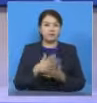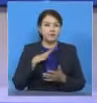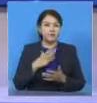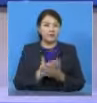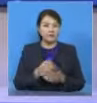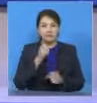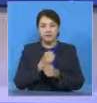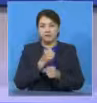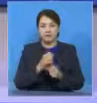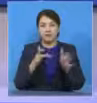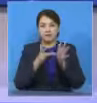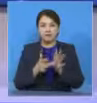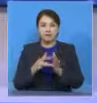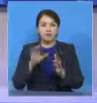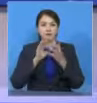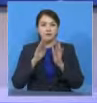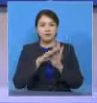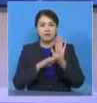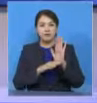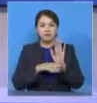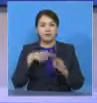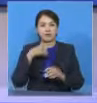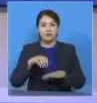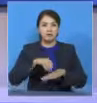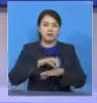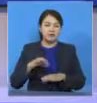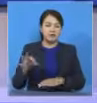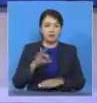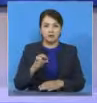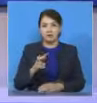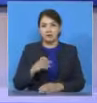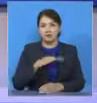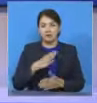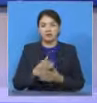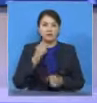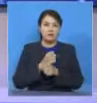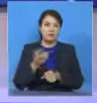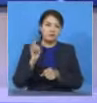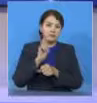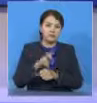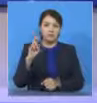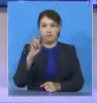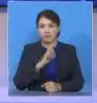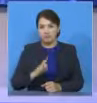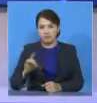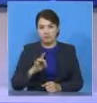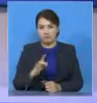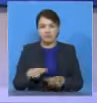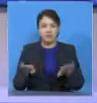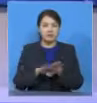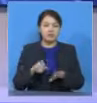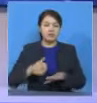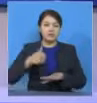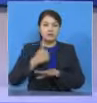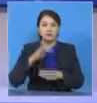к разработке туристических маршрутов. Об этом говорил аким области Ондасун Розалин в ходе рабочей поездки в Байганинский район. Также глава